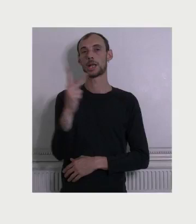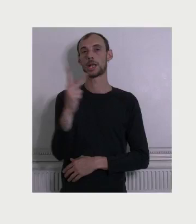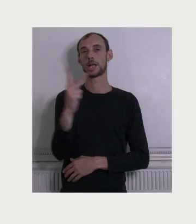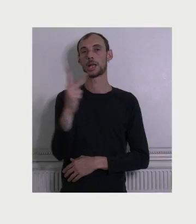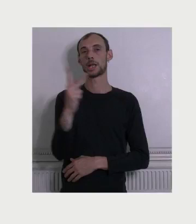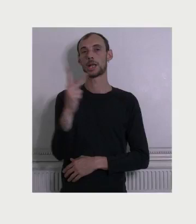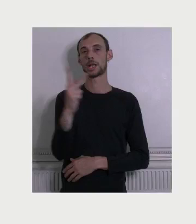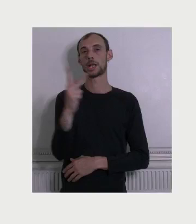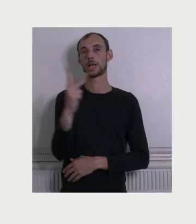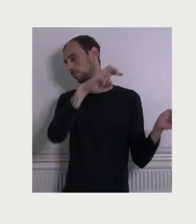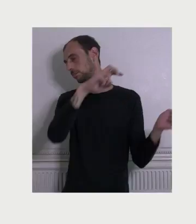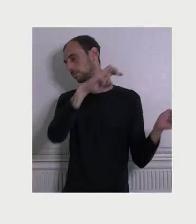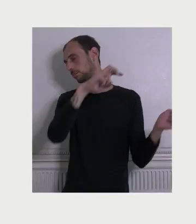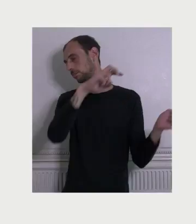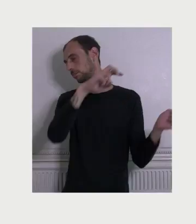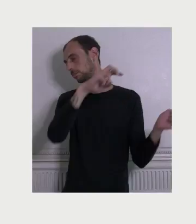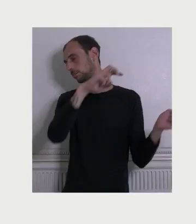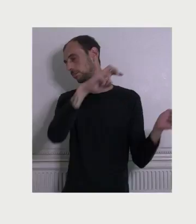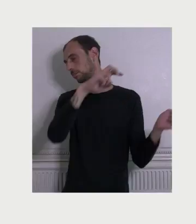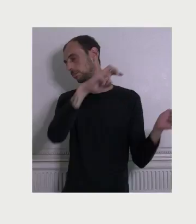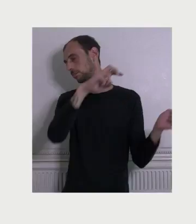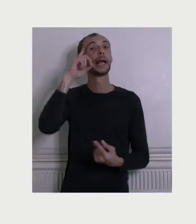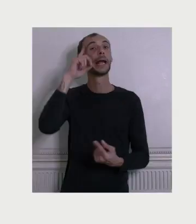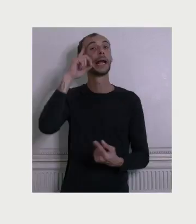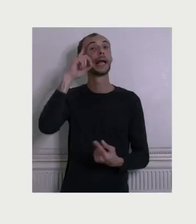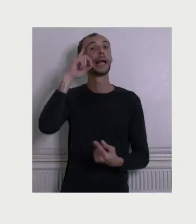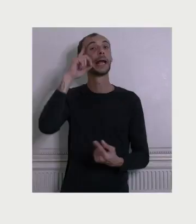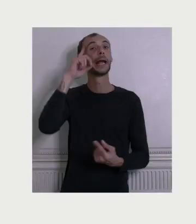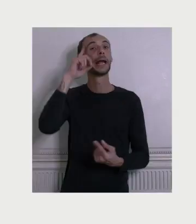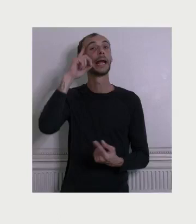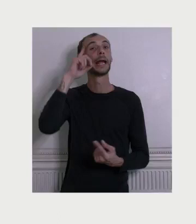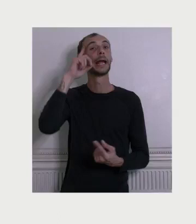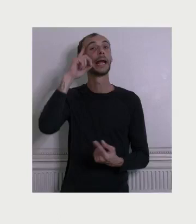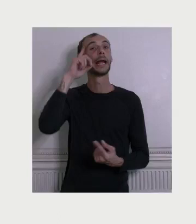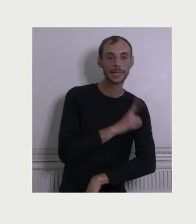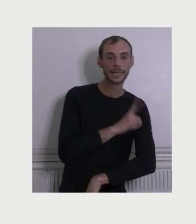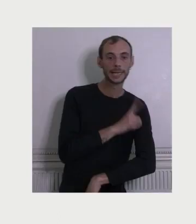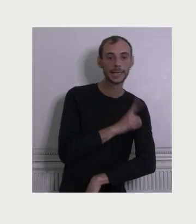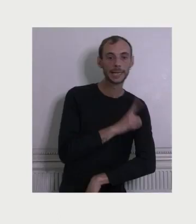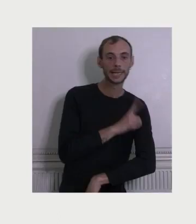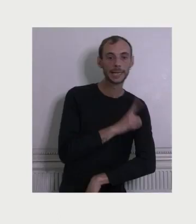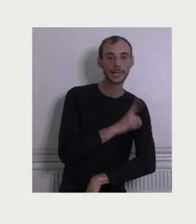également ? La mise en place d'une démarche de formation des élus en partenariat avec Aclimatera, évidemment.